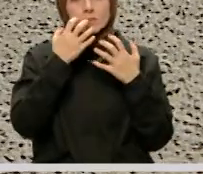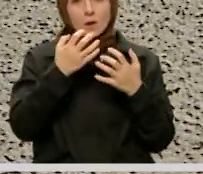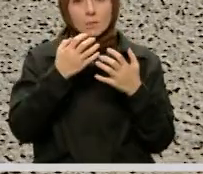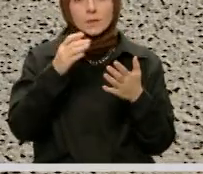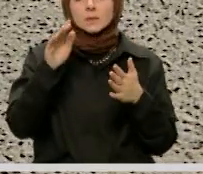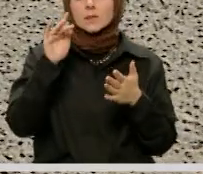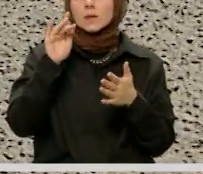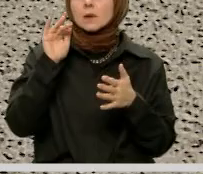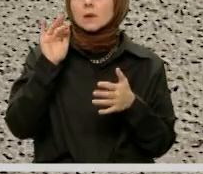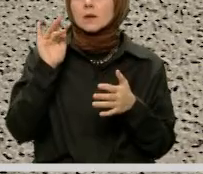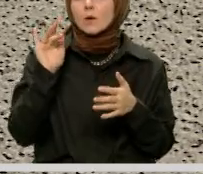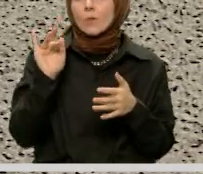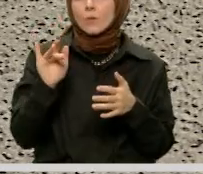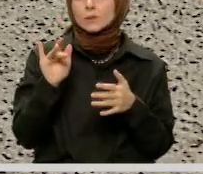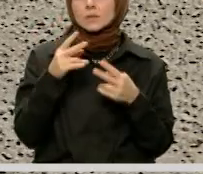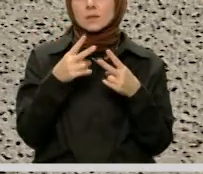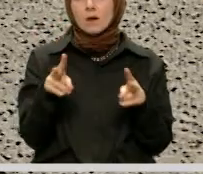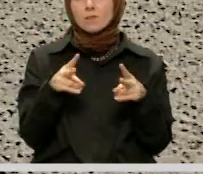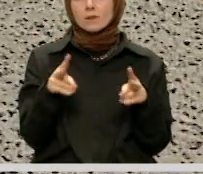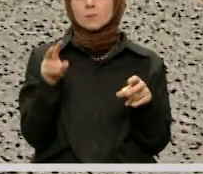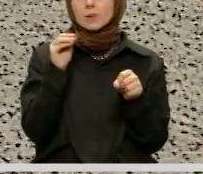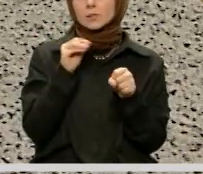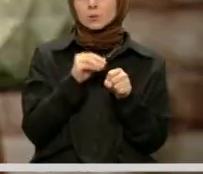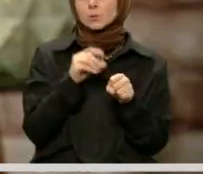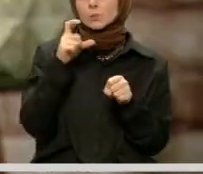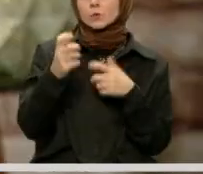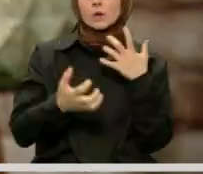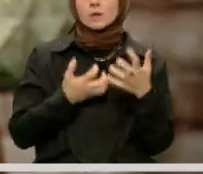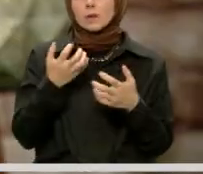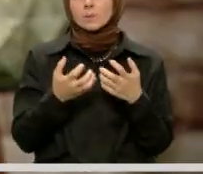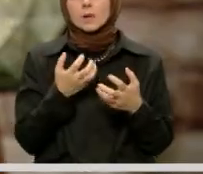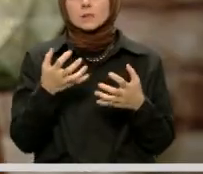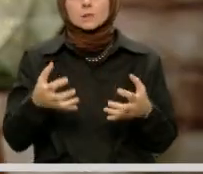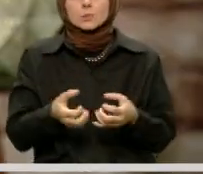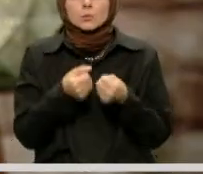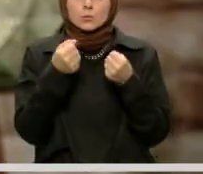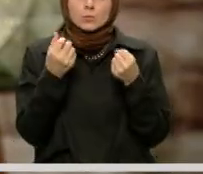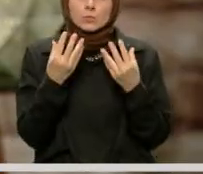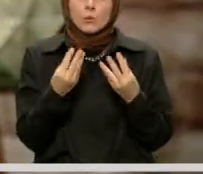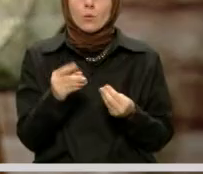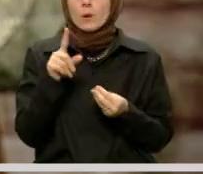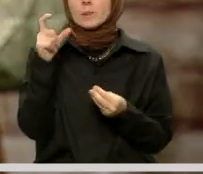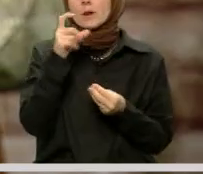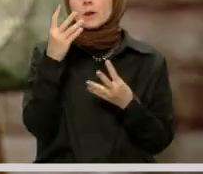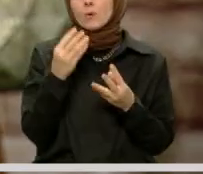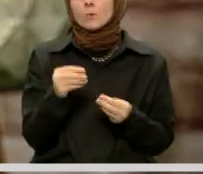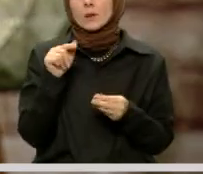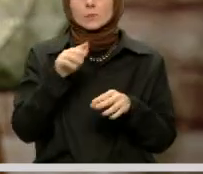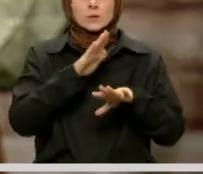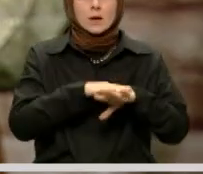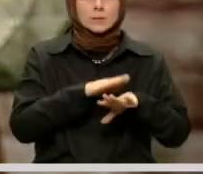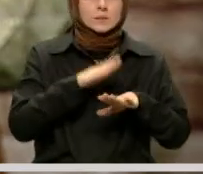mağfiret, sonu cehennemden azat olunan bir aydır. Burada yaptığınız ibadetlerin sevabı